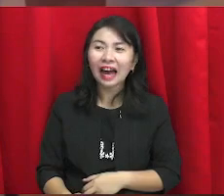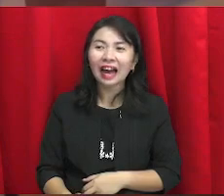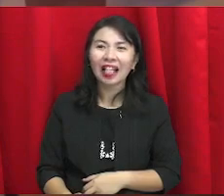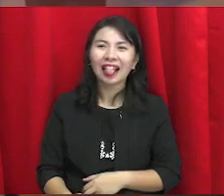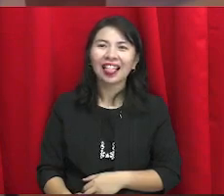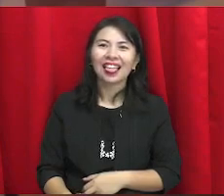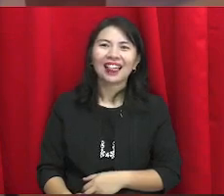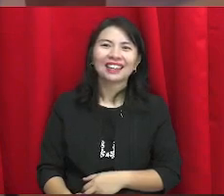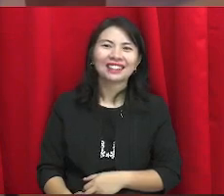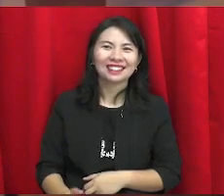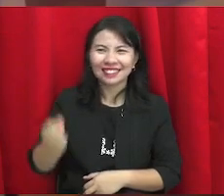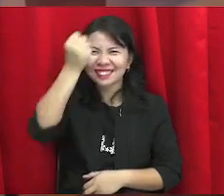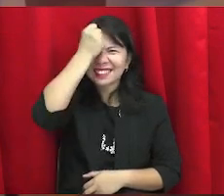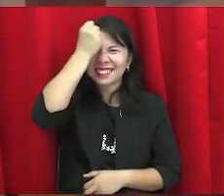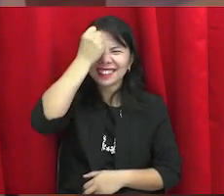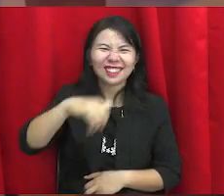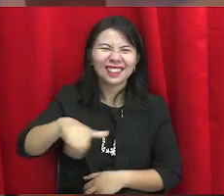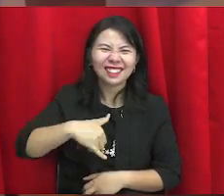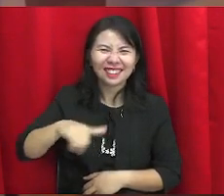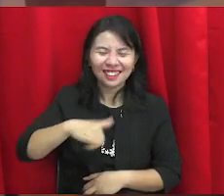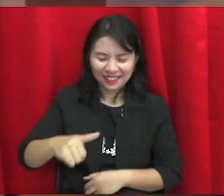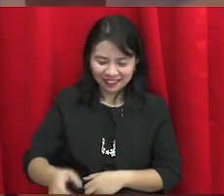Tabo rin?